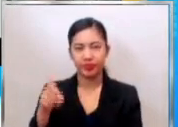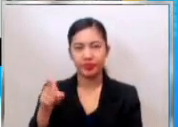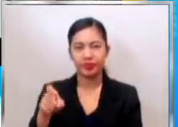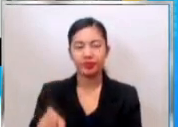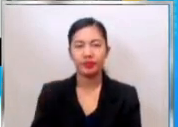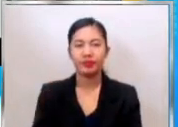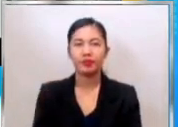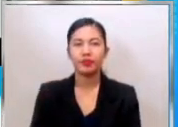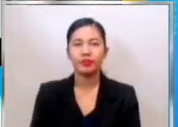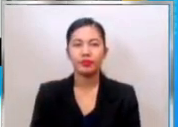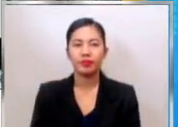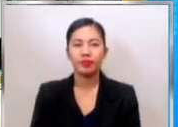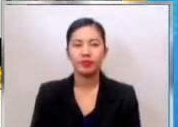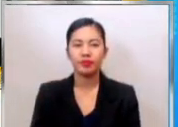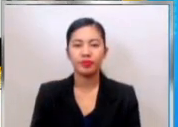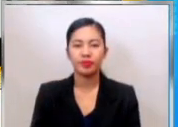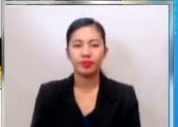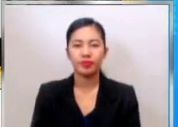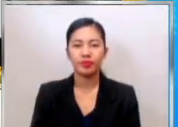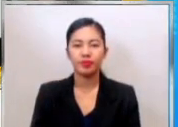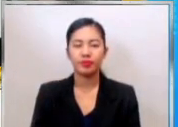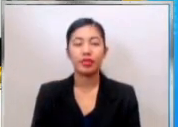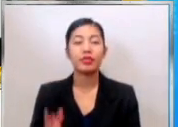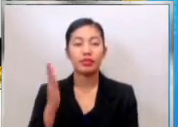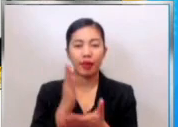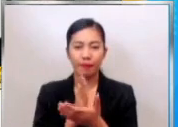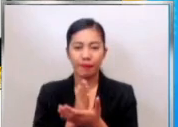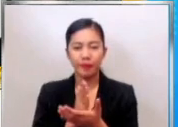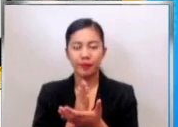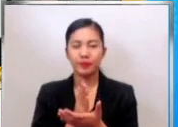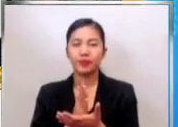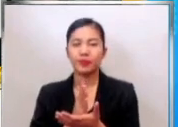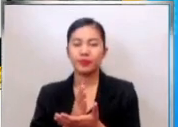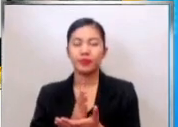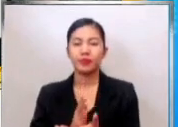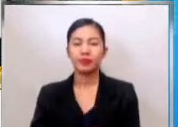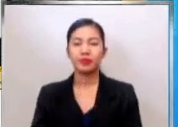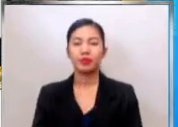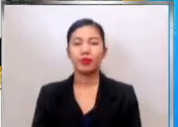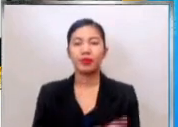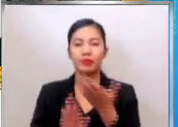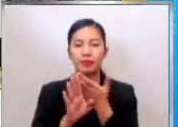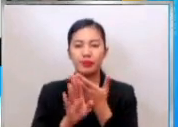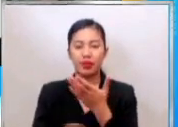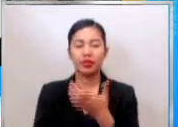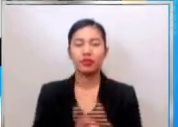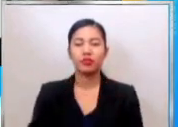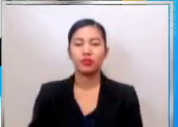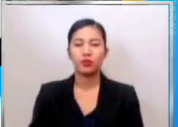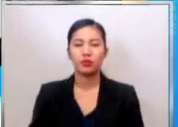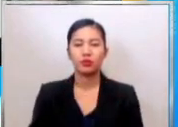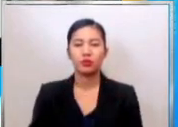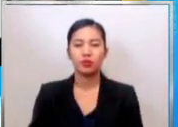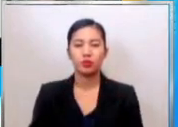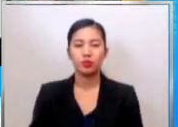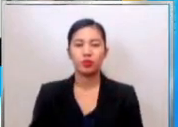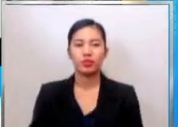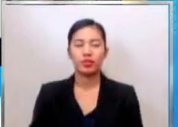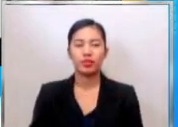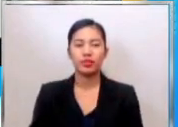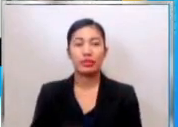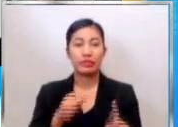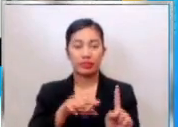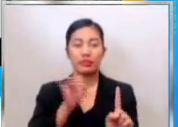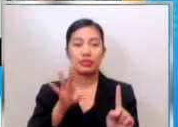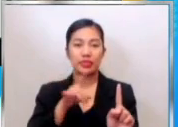should stop, no? In other words, should cease. And revert to a single entity as an